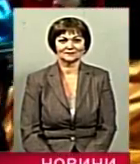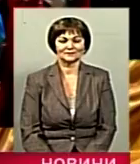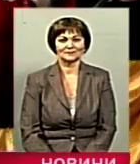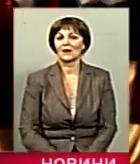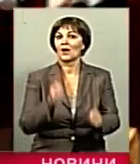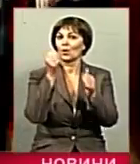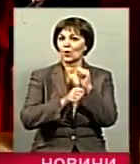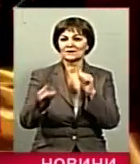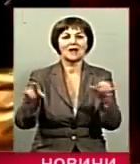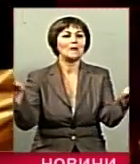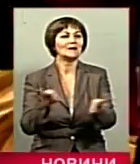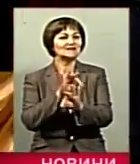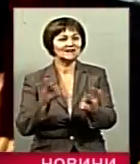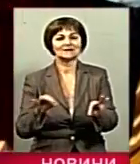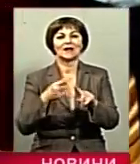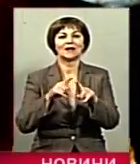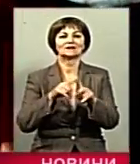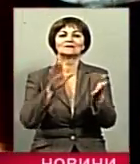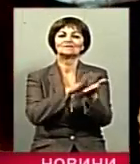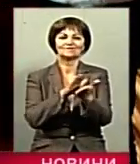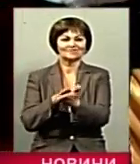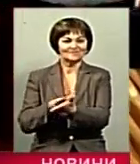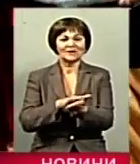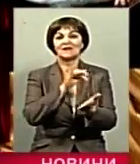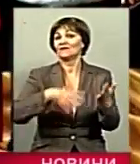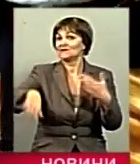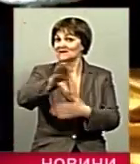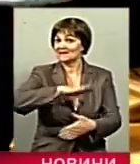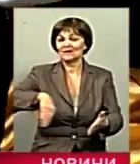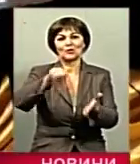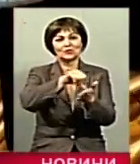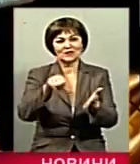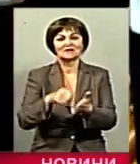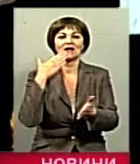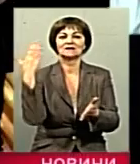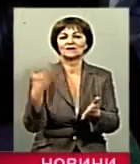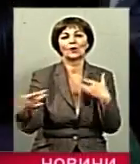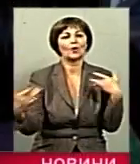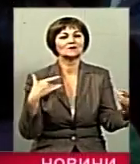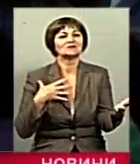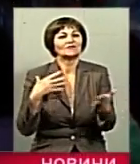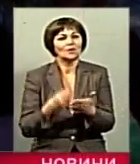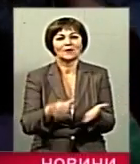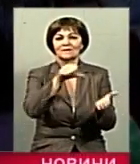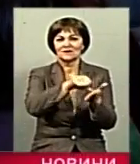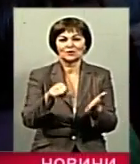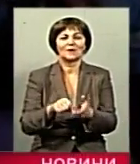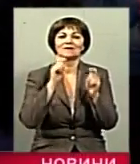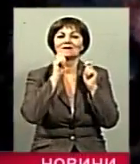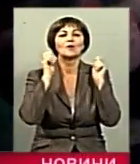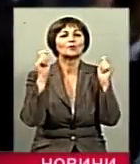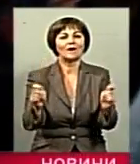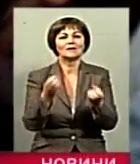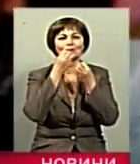Кожен мистецький номер глядачі зустрічали бурхливими оплесками, а всі учасники звітного концерту своїми виступами дарували